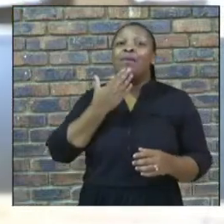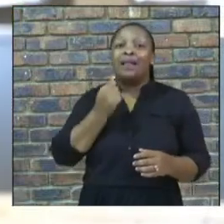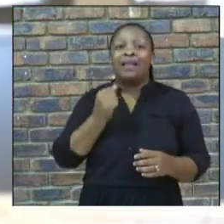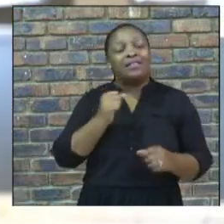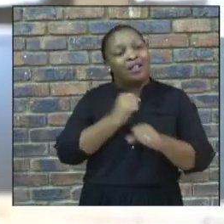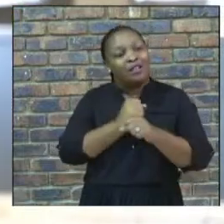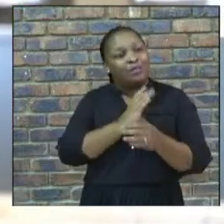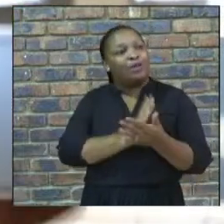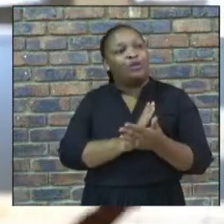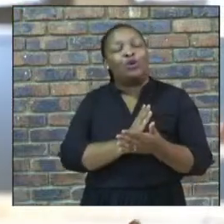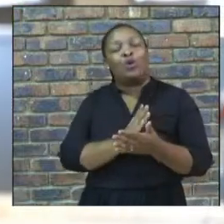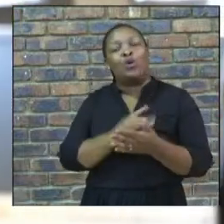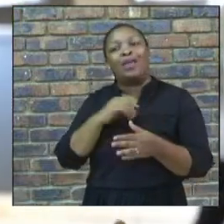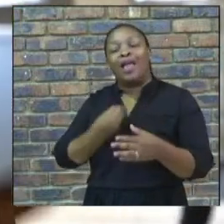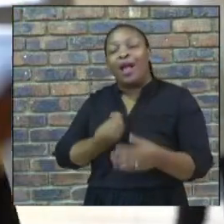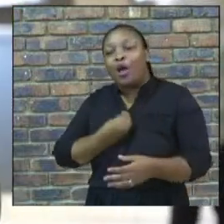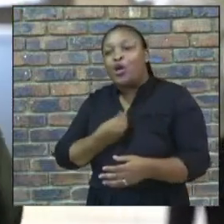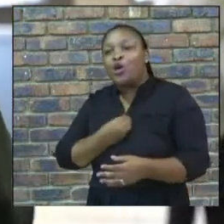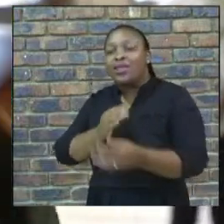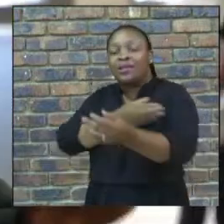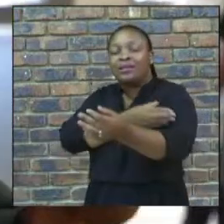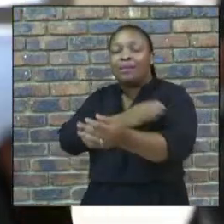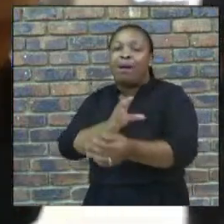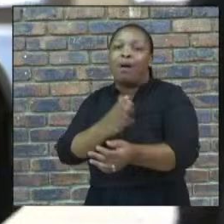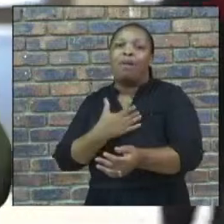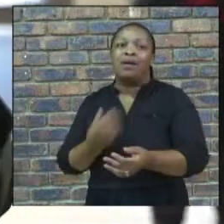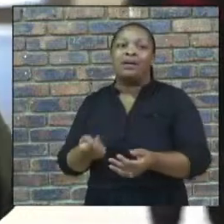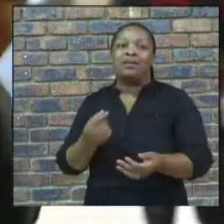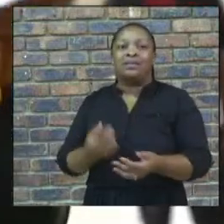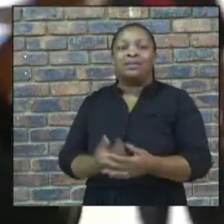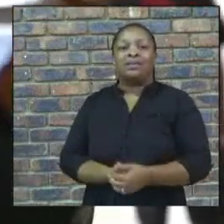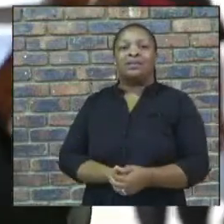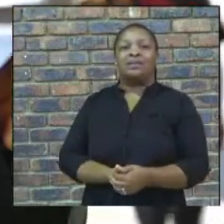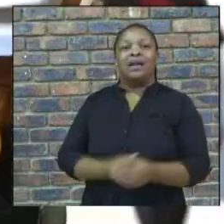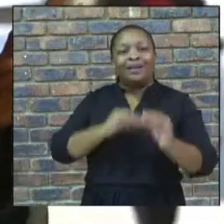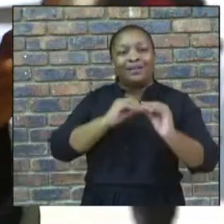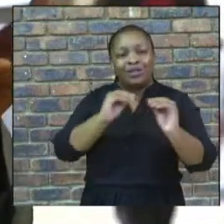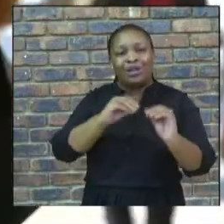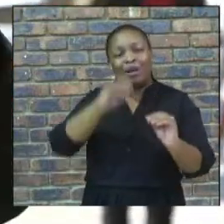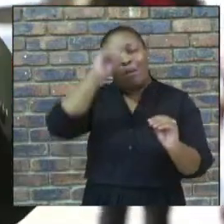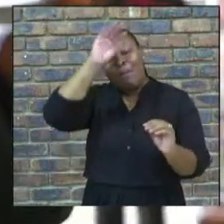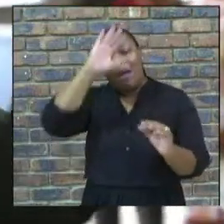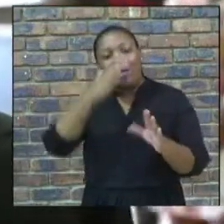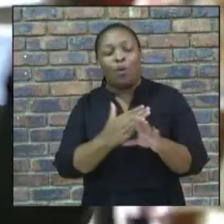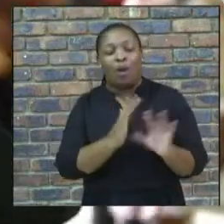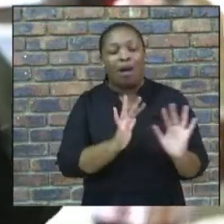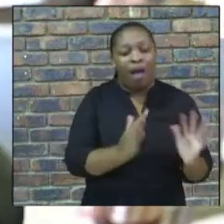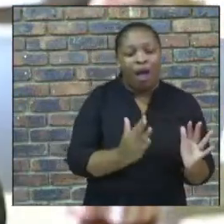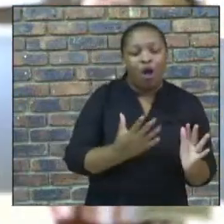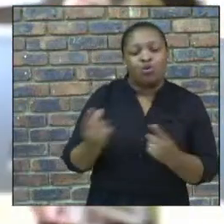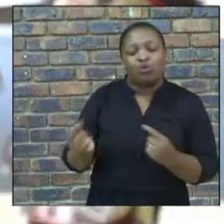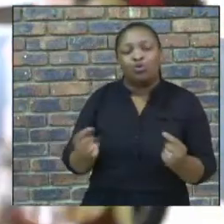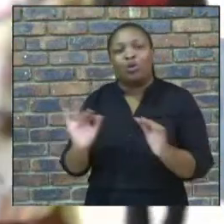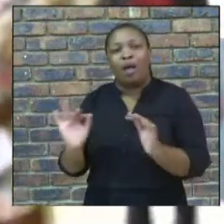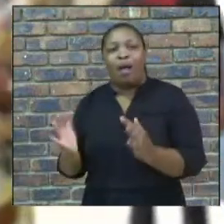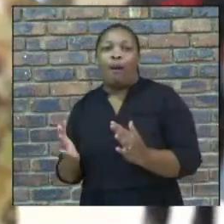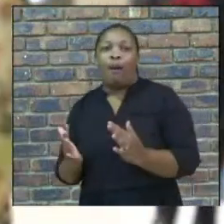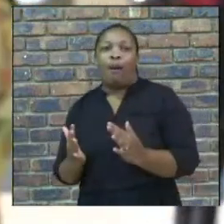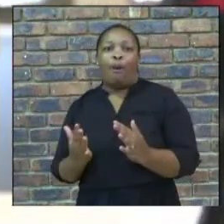nibuyelene emva nisilethele umthetho siyawuthokoza. Mara umthetho lo uyasifaka uyasikhipha